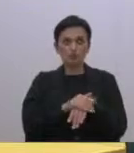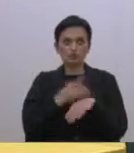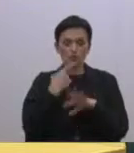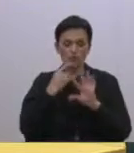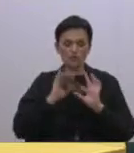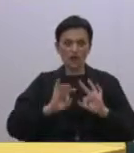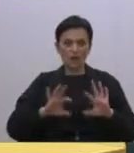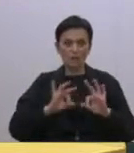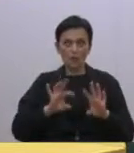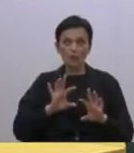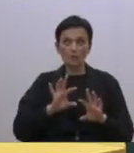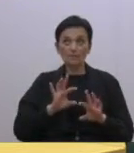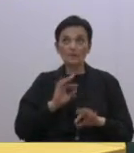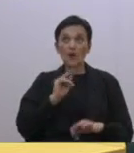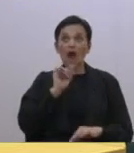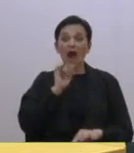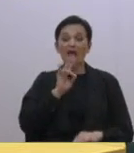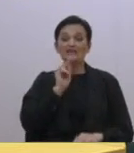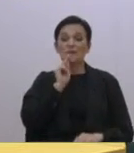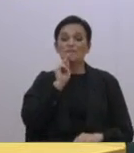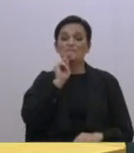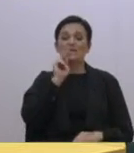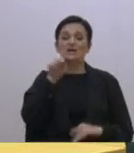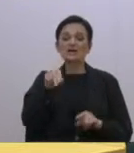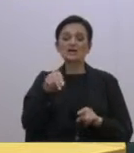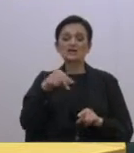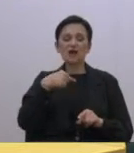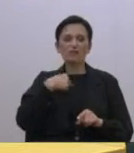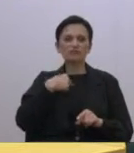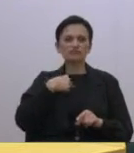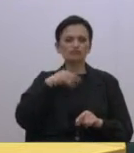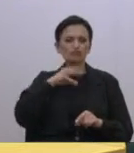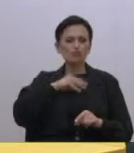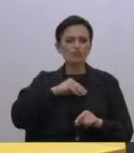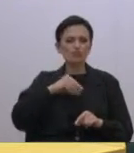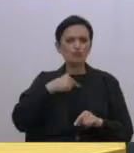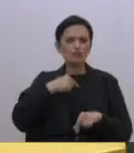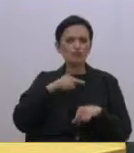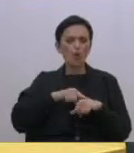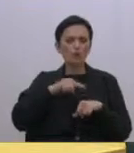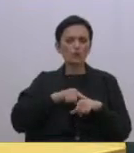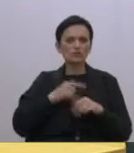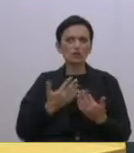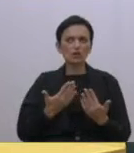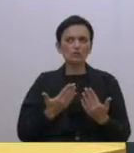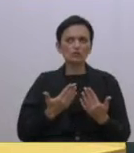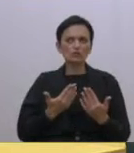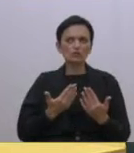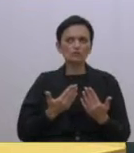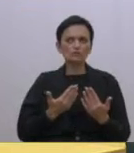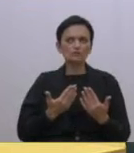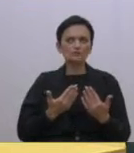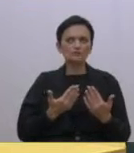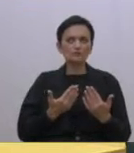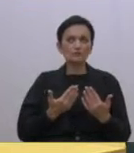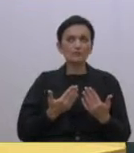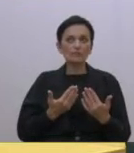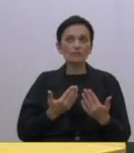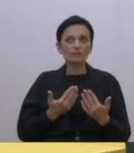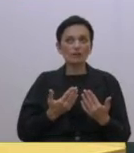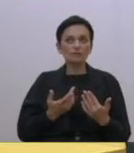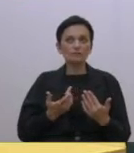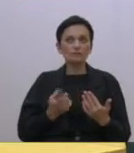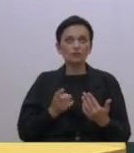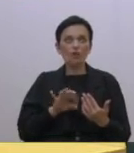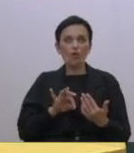ან ბრალს ვდებთ მორალურ იმაში, რა ქვია, მორალურ ხო